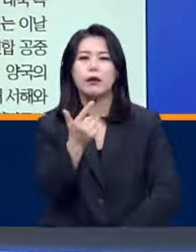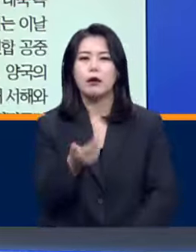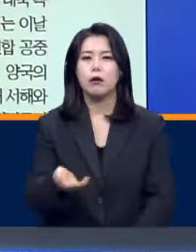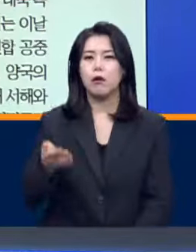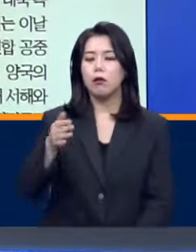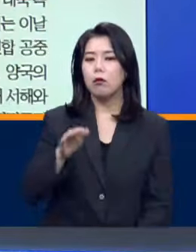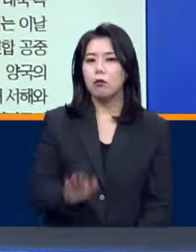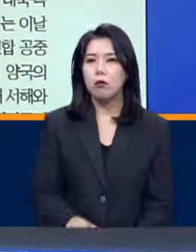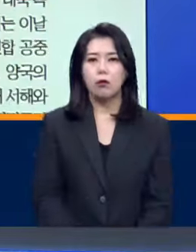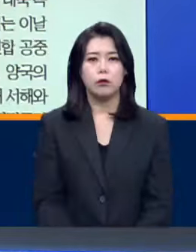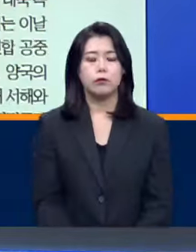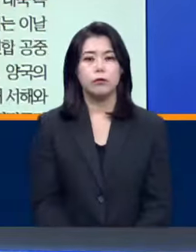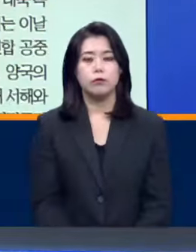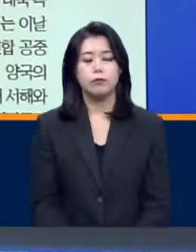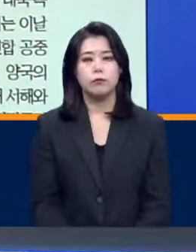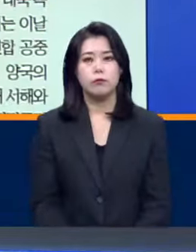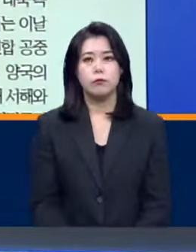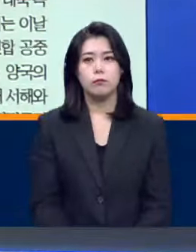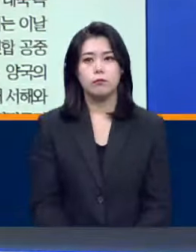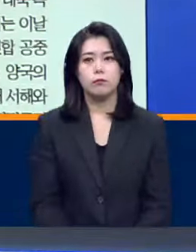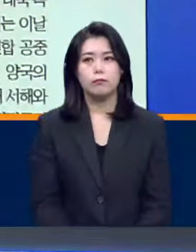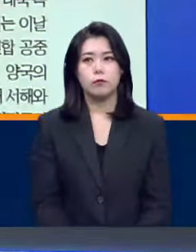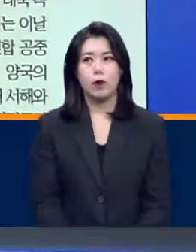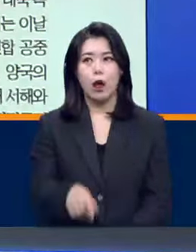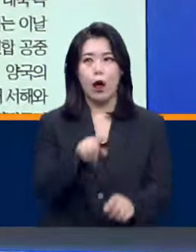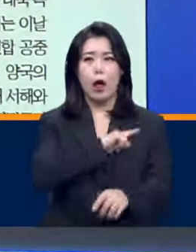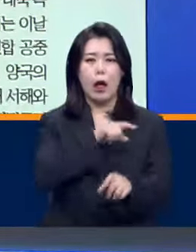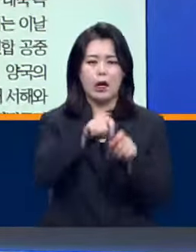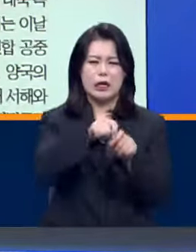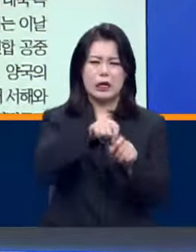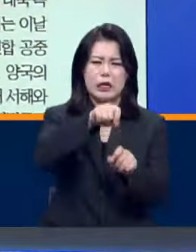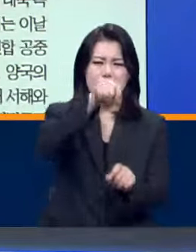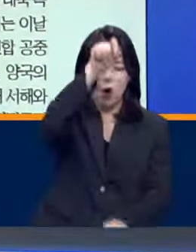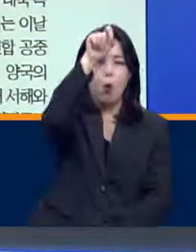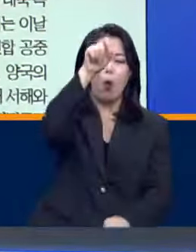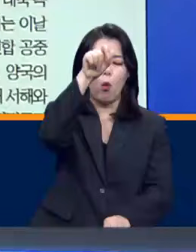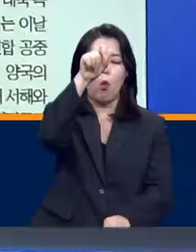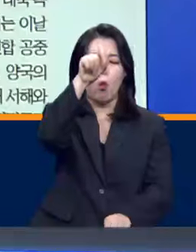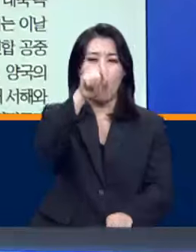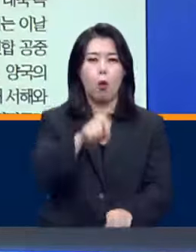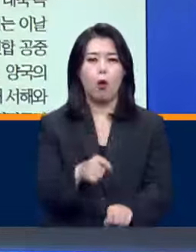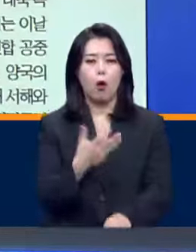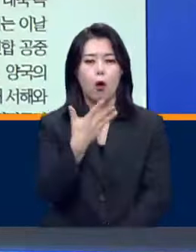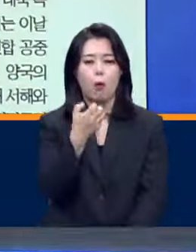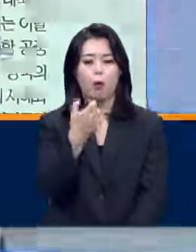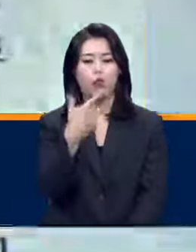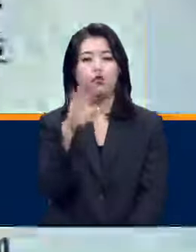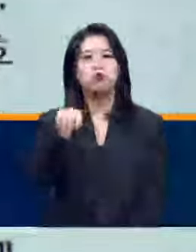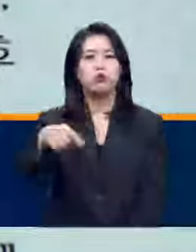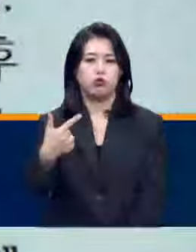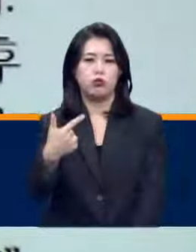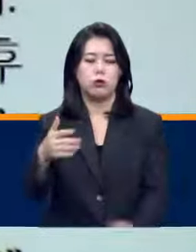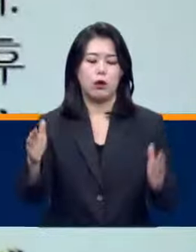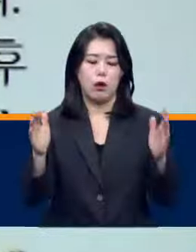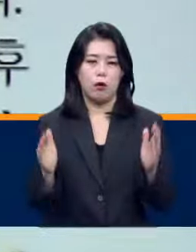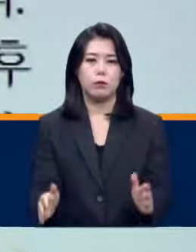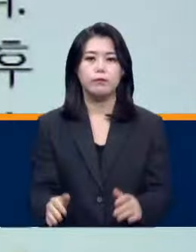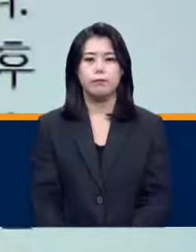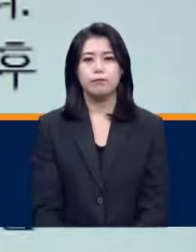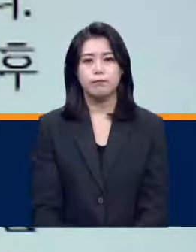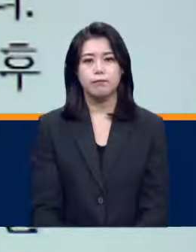그런데 처음은 아닌데 역대 최장시간 86분 동안이나 비행을